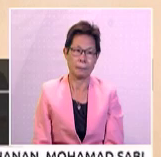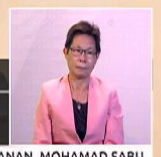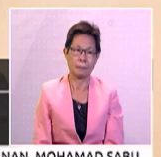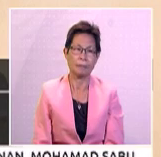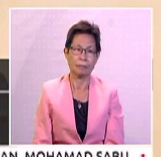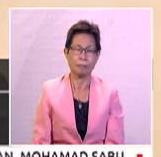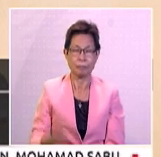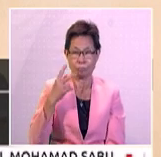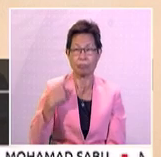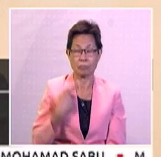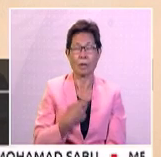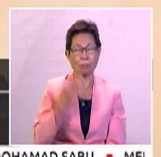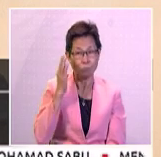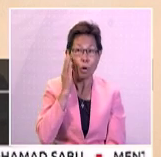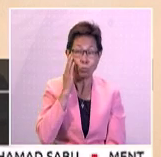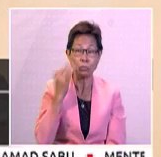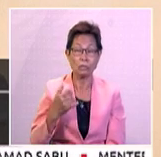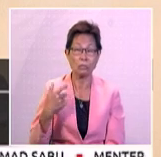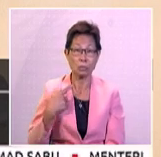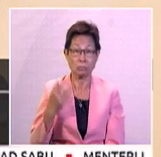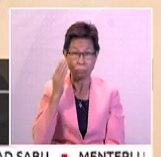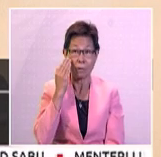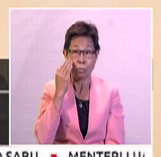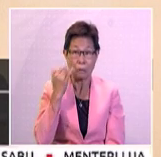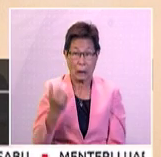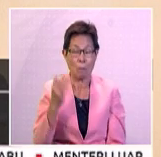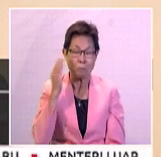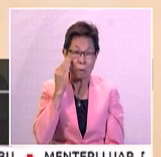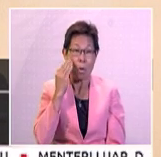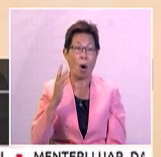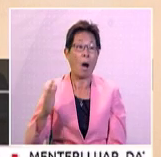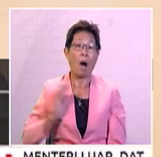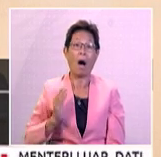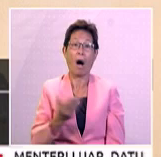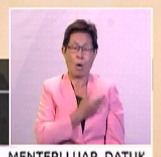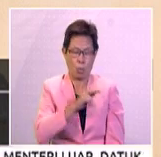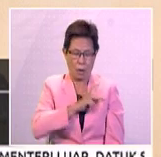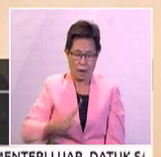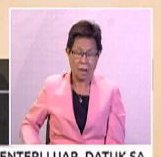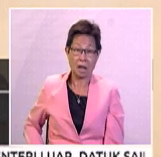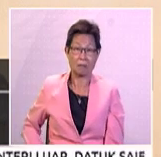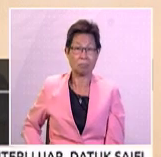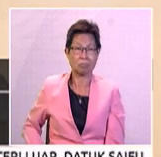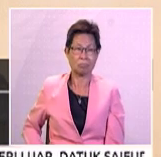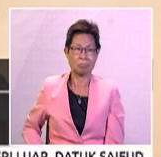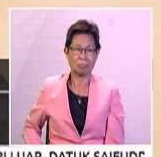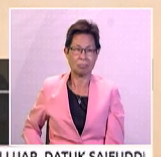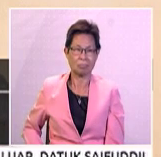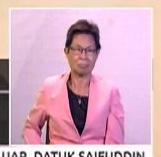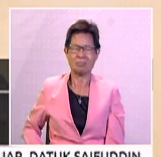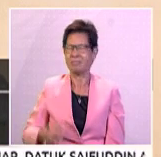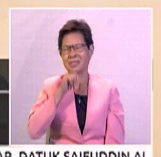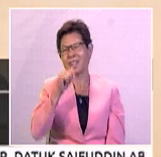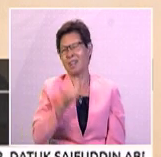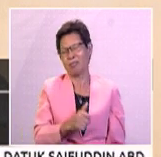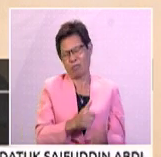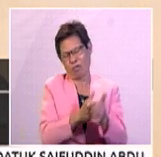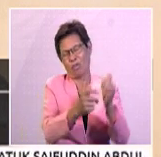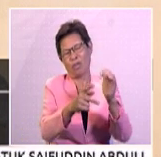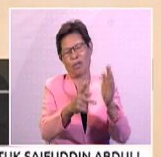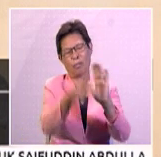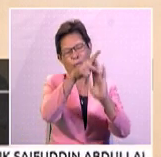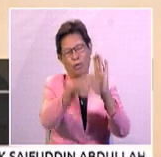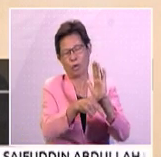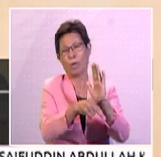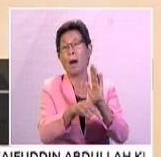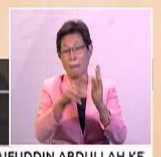our leader, our ruler, our king does not give importance to protocol, but